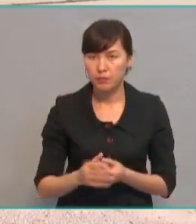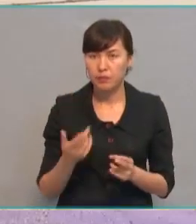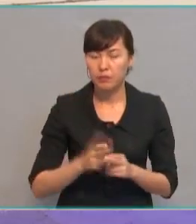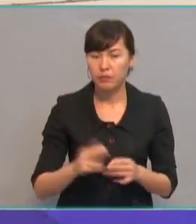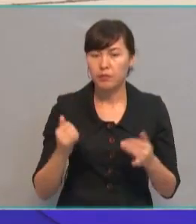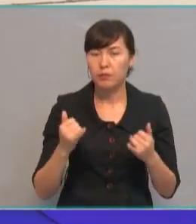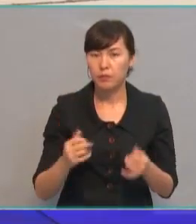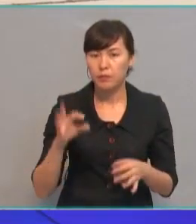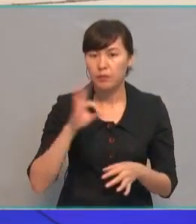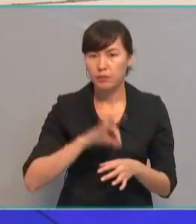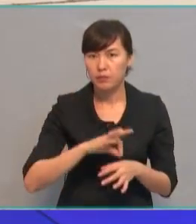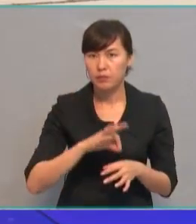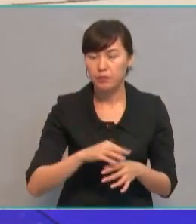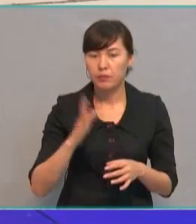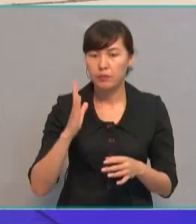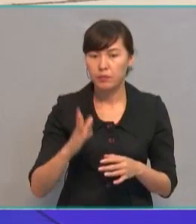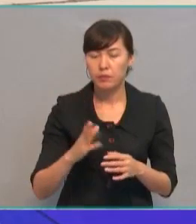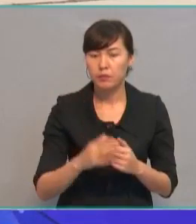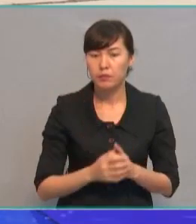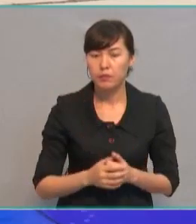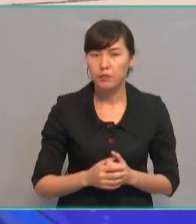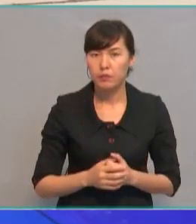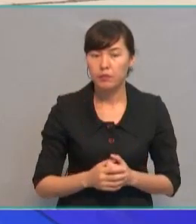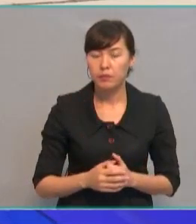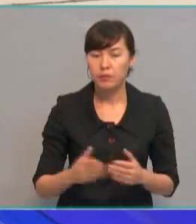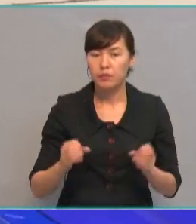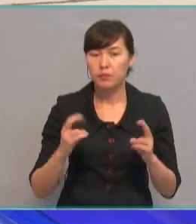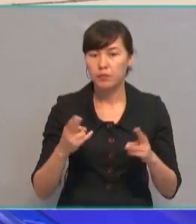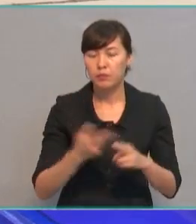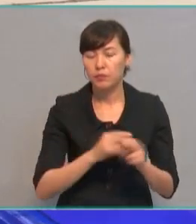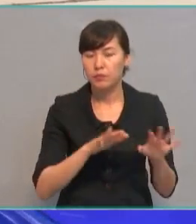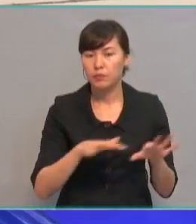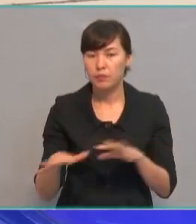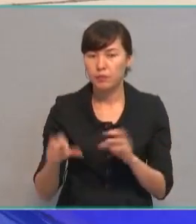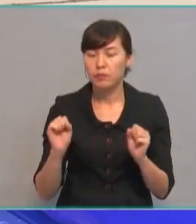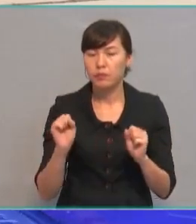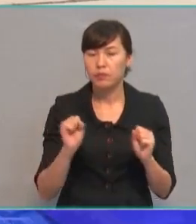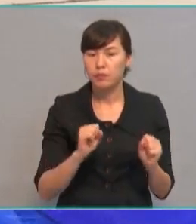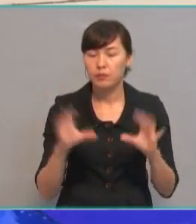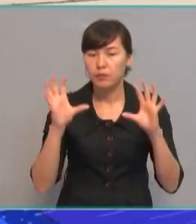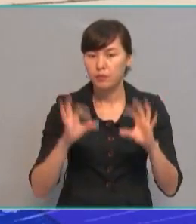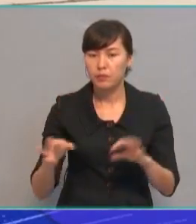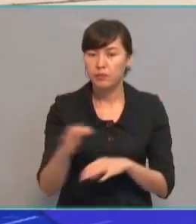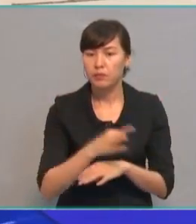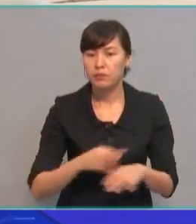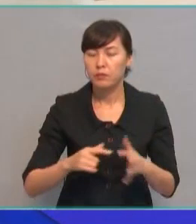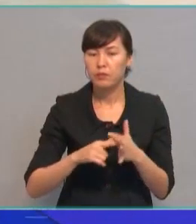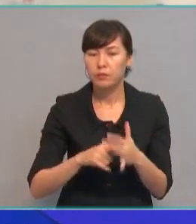осы қазіргі індет жүріп жатқан кезде қауіпсіздік шараларын сақтау және құқық қорғау